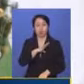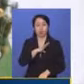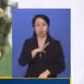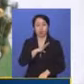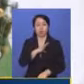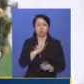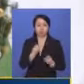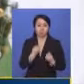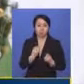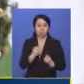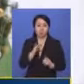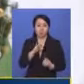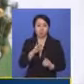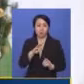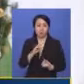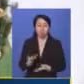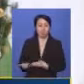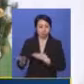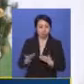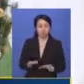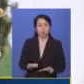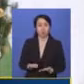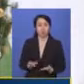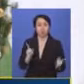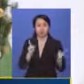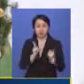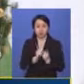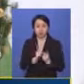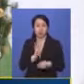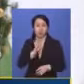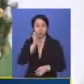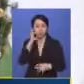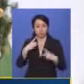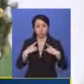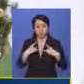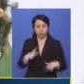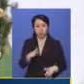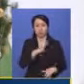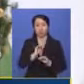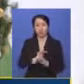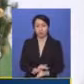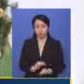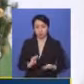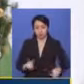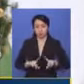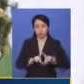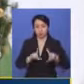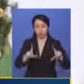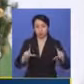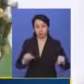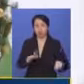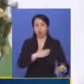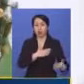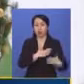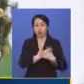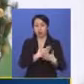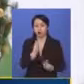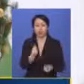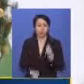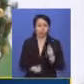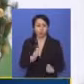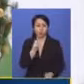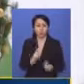в офлайн-формате, то есть мы приглашали наших читателей на утренники, где проходил именно утренник, проходил в детской библиотеке. Это был актив, то есть игры,